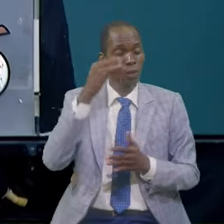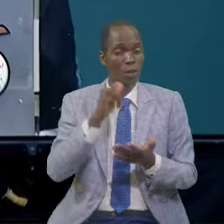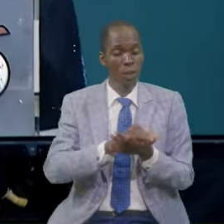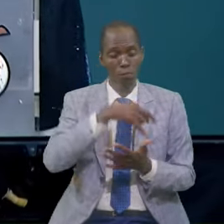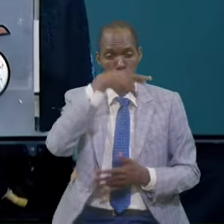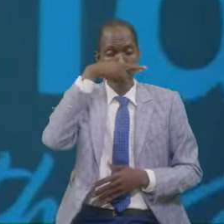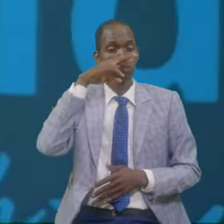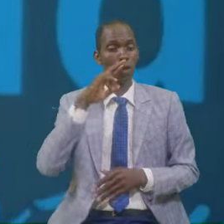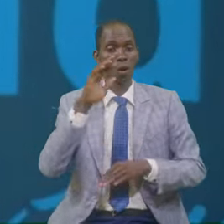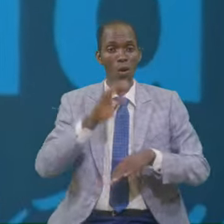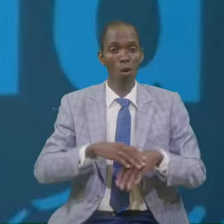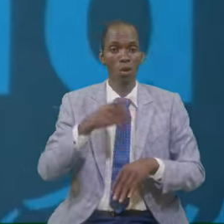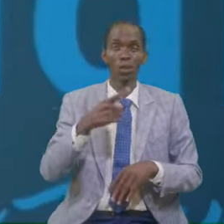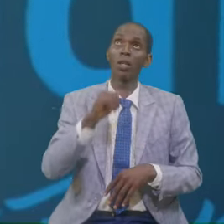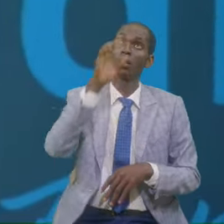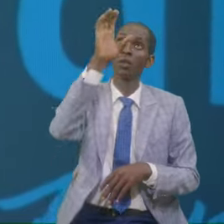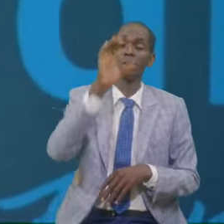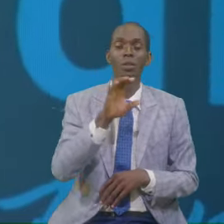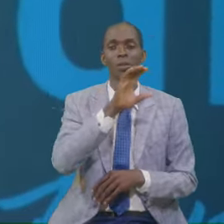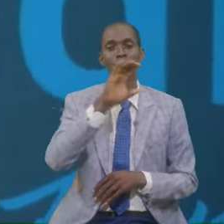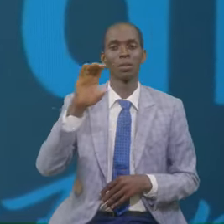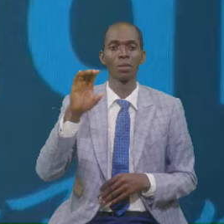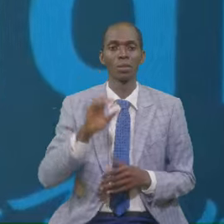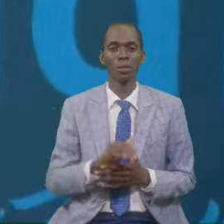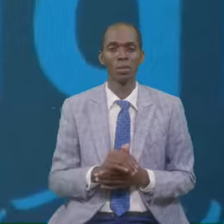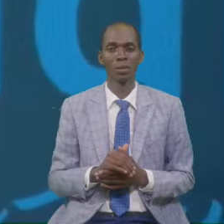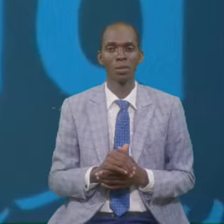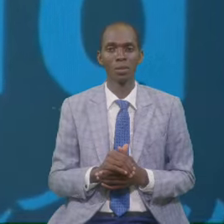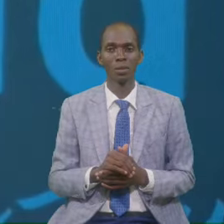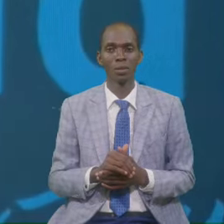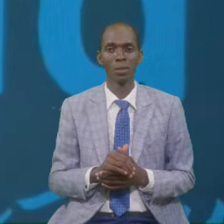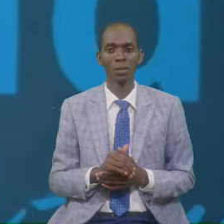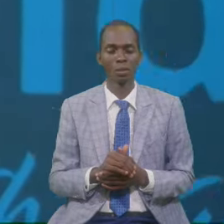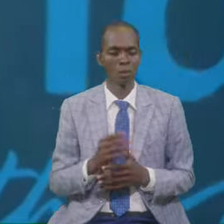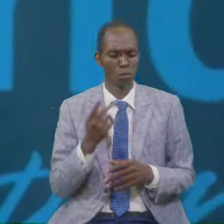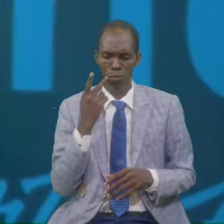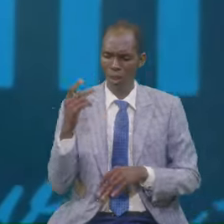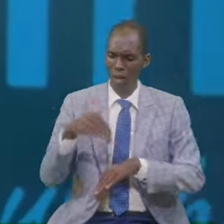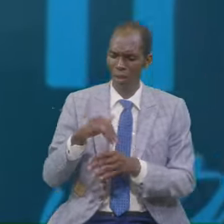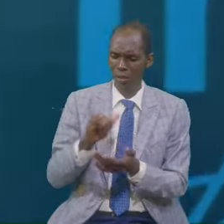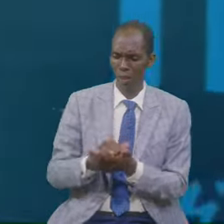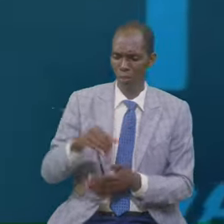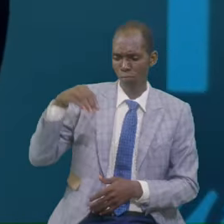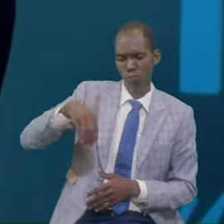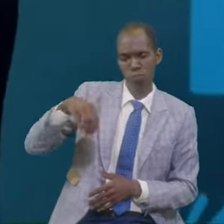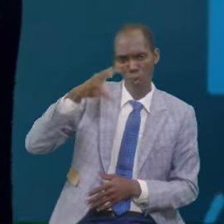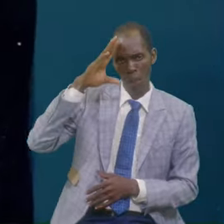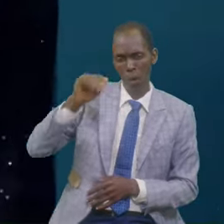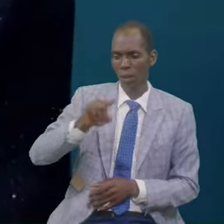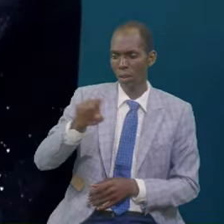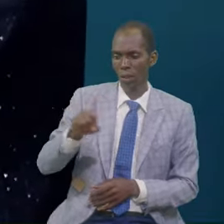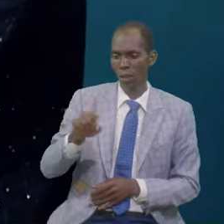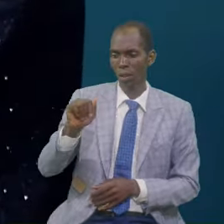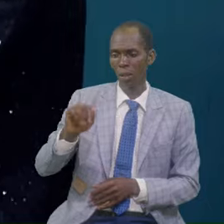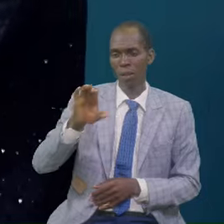ఉన్న నేరస్తుని కొరకైన న్యాయవాది ఆయన. Look at Zacchaeus. జక్కయ్య వైపు చూడండి. Zacchaeus was a